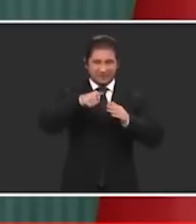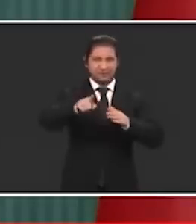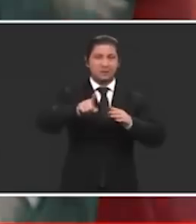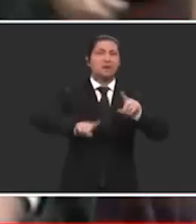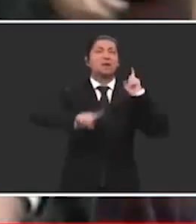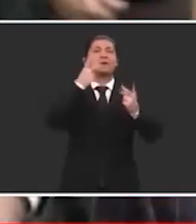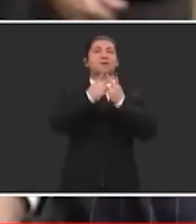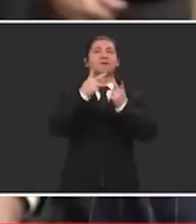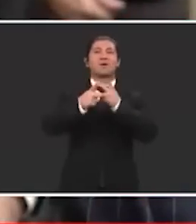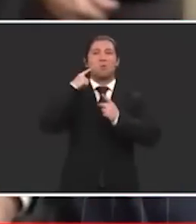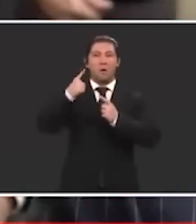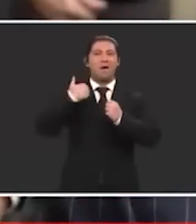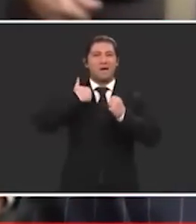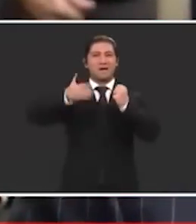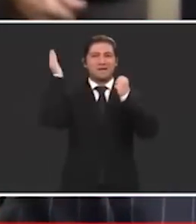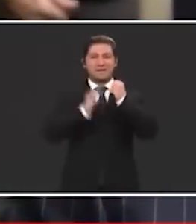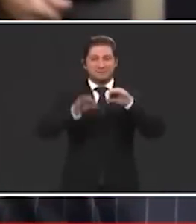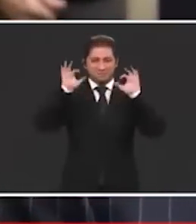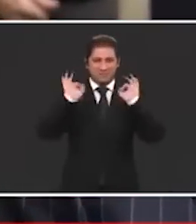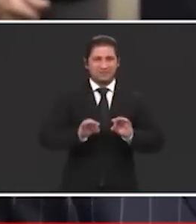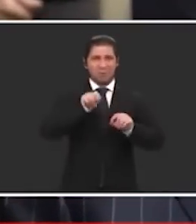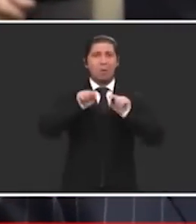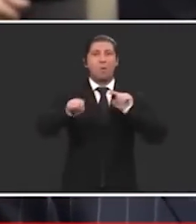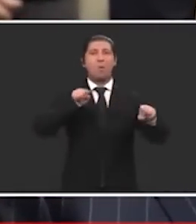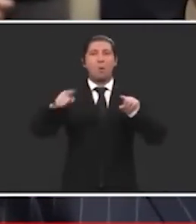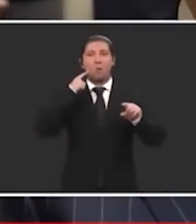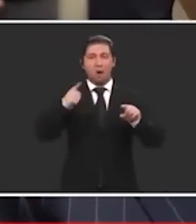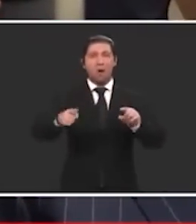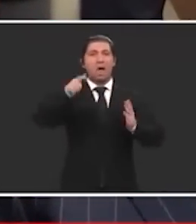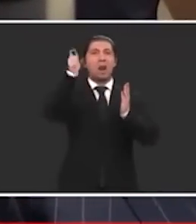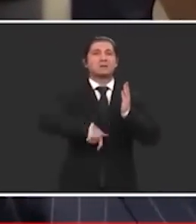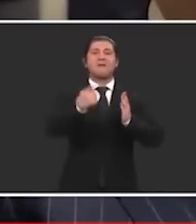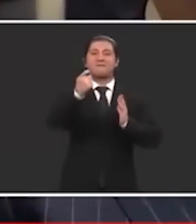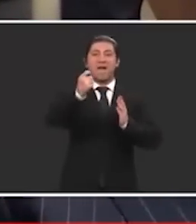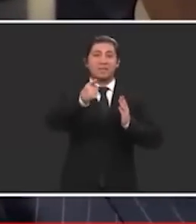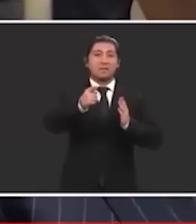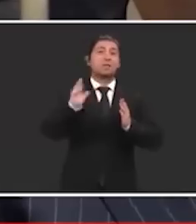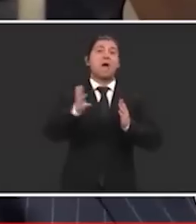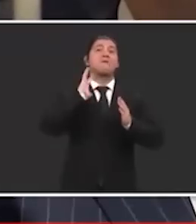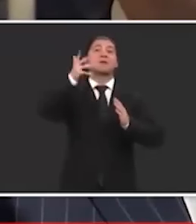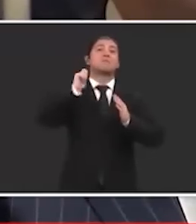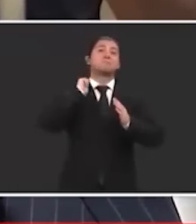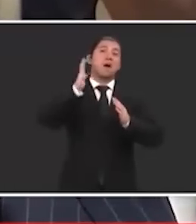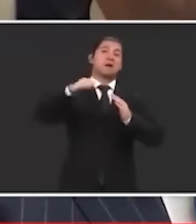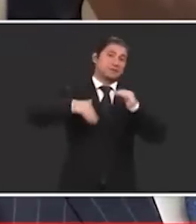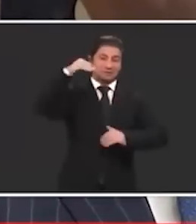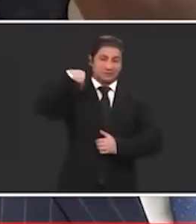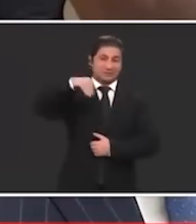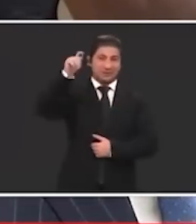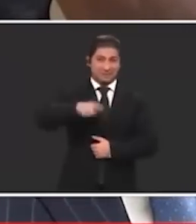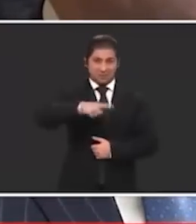ilan sitelerine getirdiğimiz kısıtlamalara, liste fiyatından daha fazla para talep